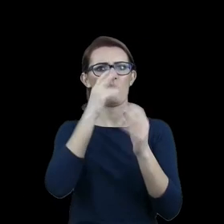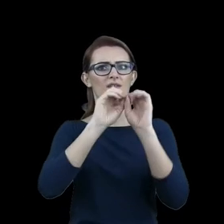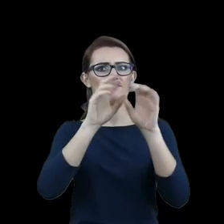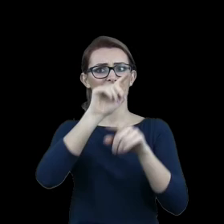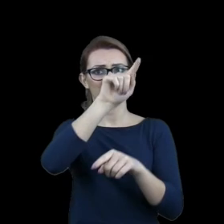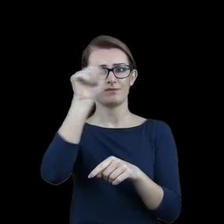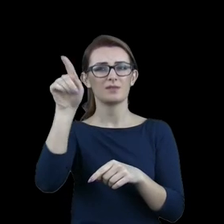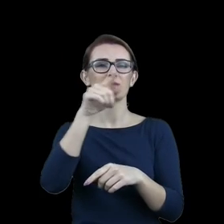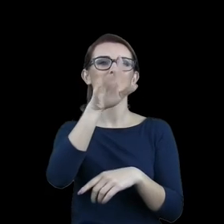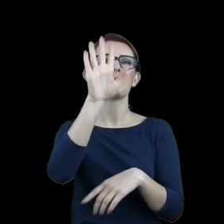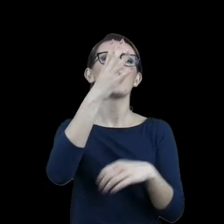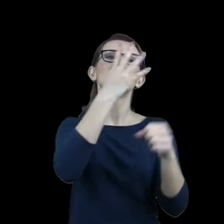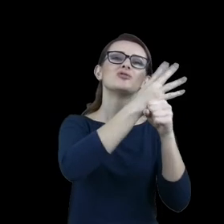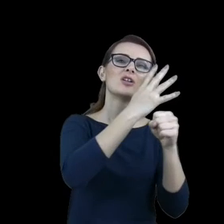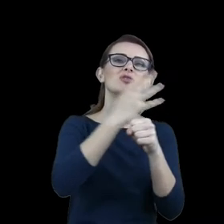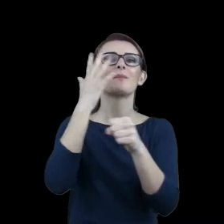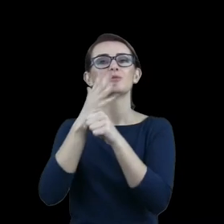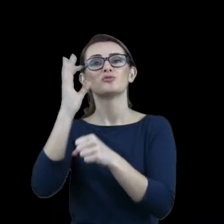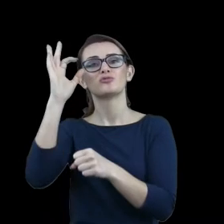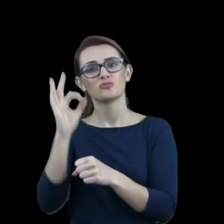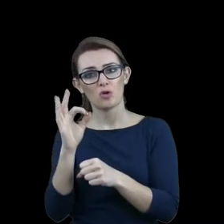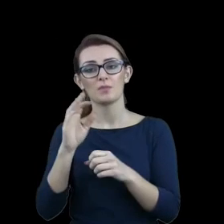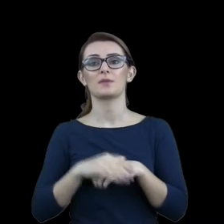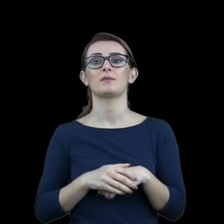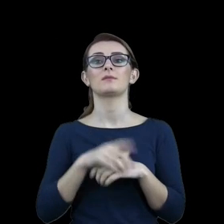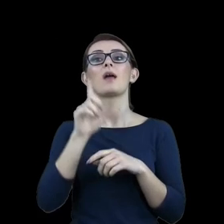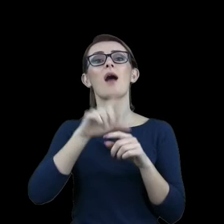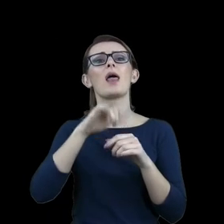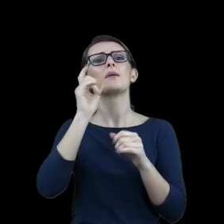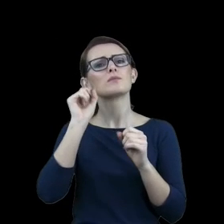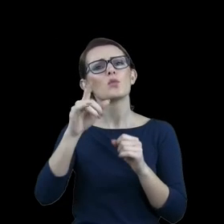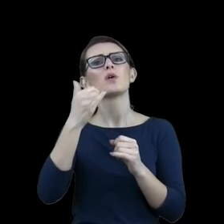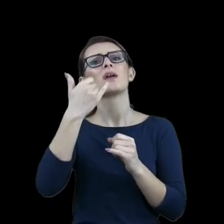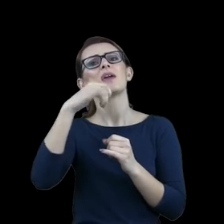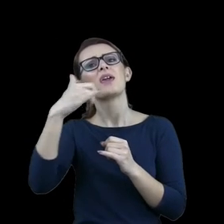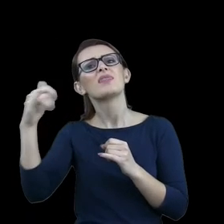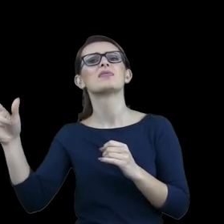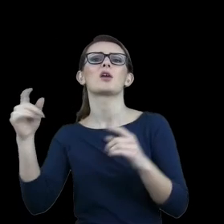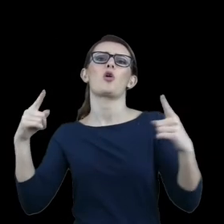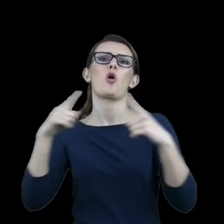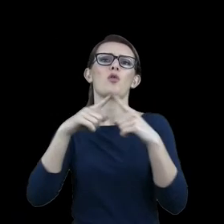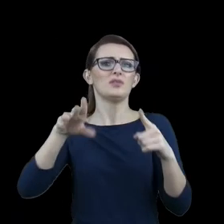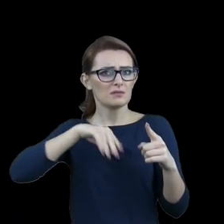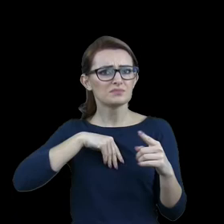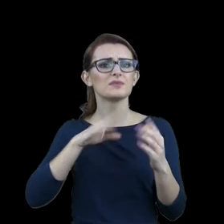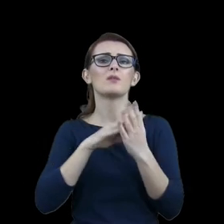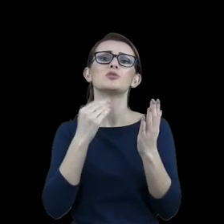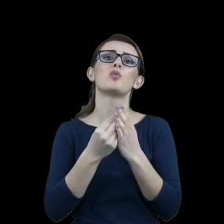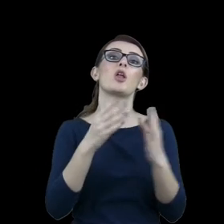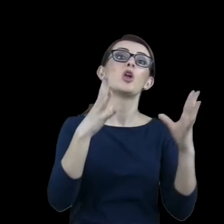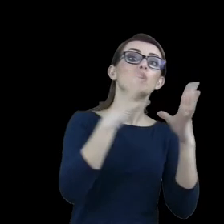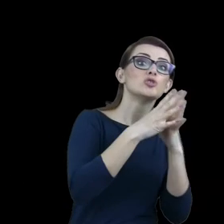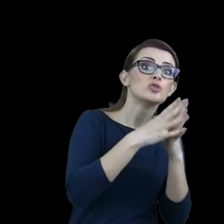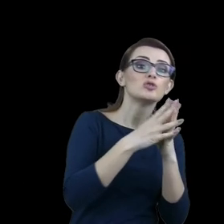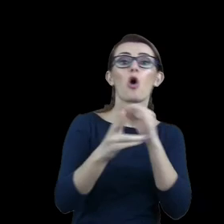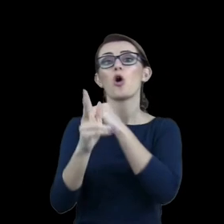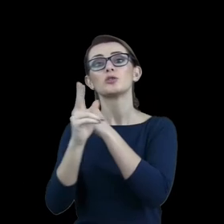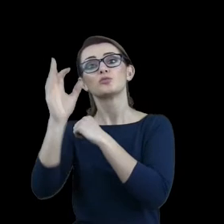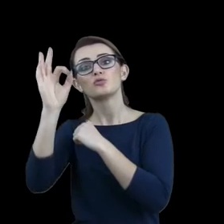konkretny przykład kątów dopełniających. Jeden ma miarę 42, 50 stopni. Ale oczywiście